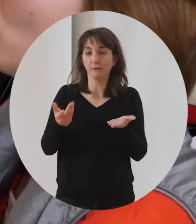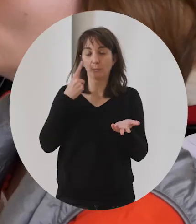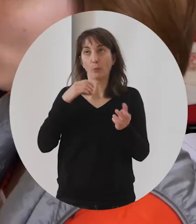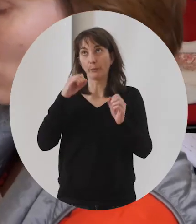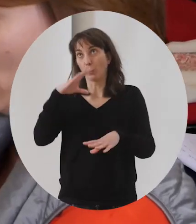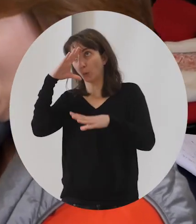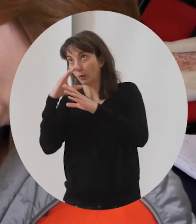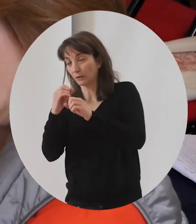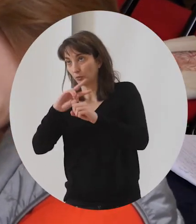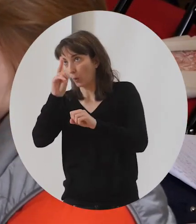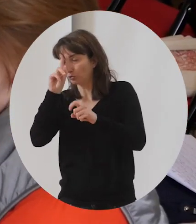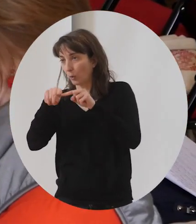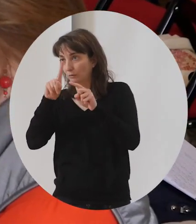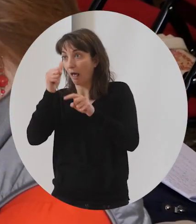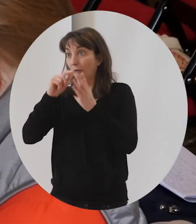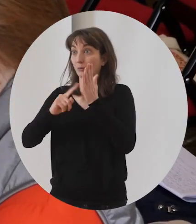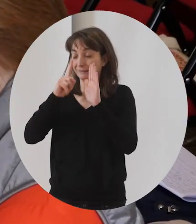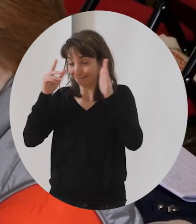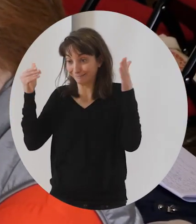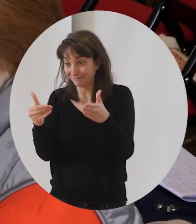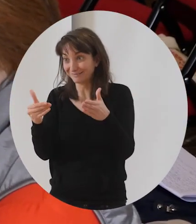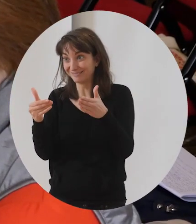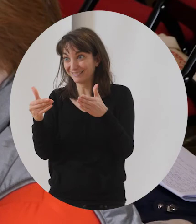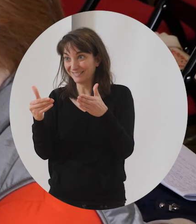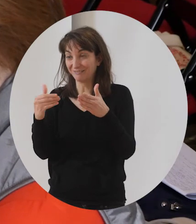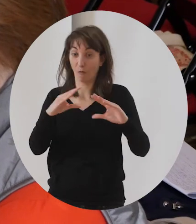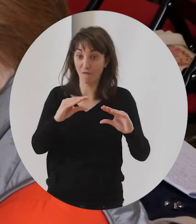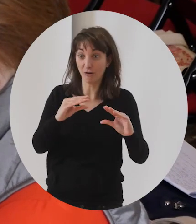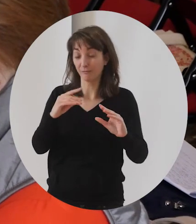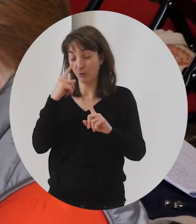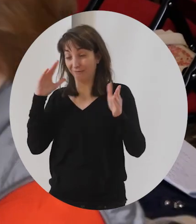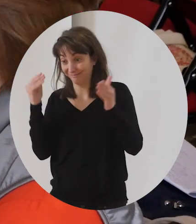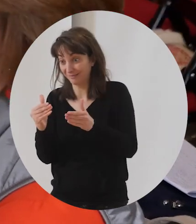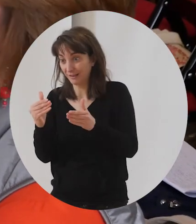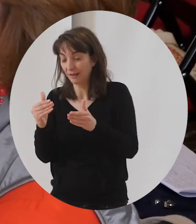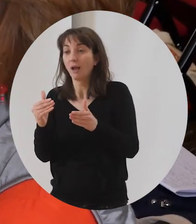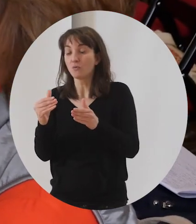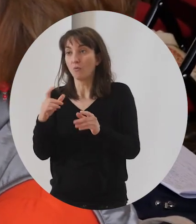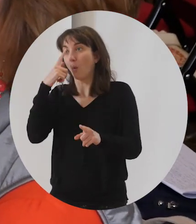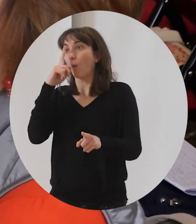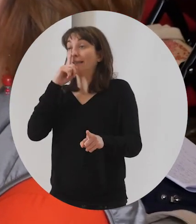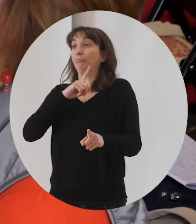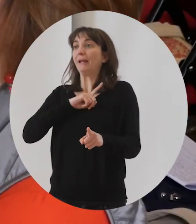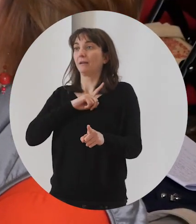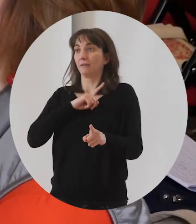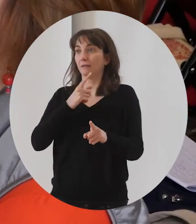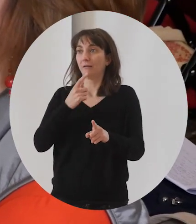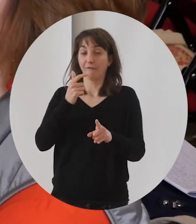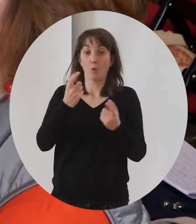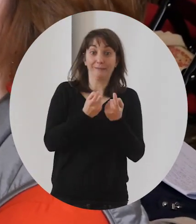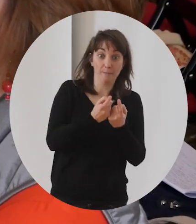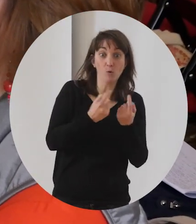libérer, pour se consacrer à un aspect, ou être conscient qu'on le met en double tâche, voire en triple